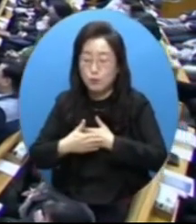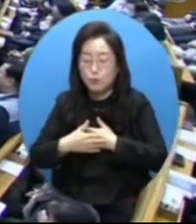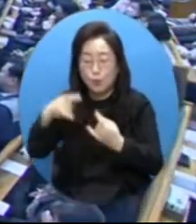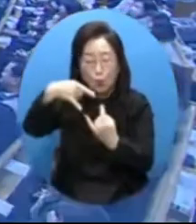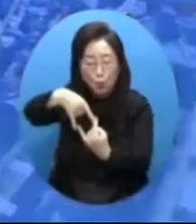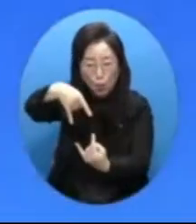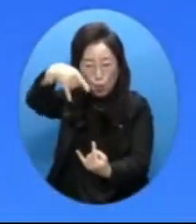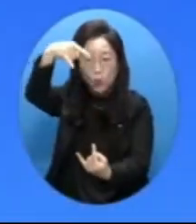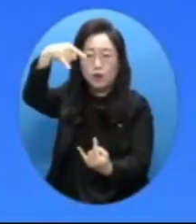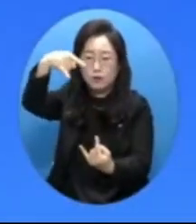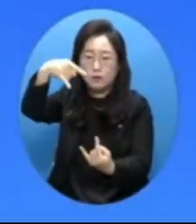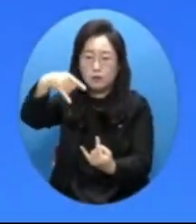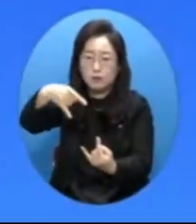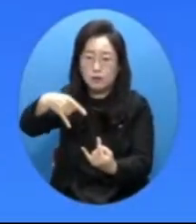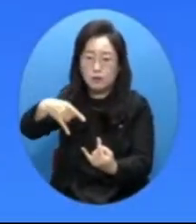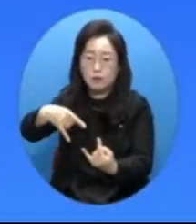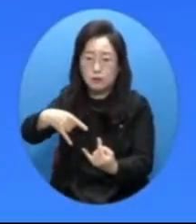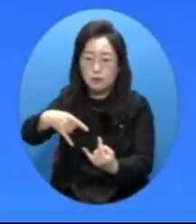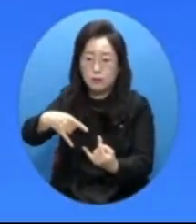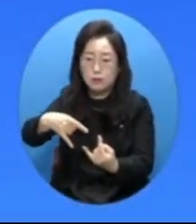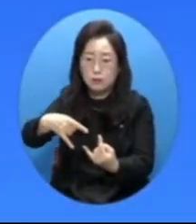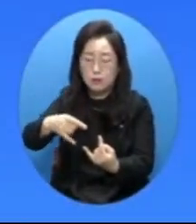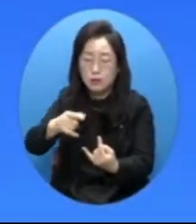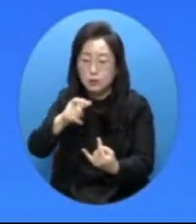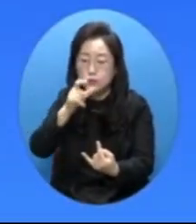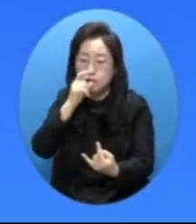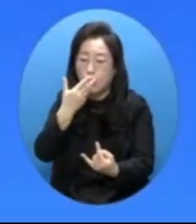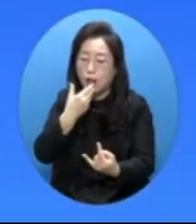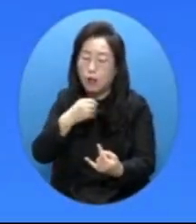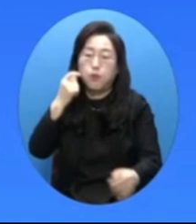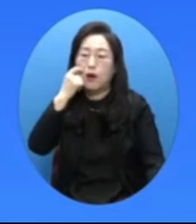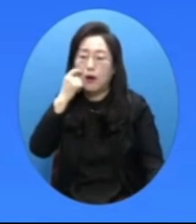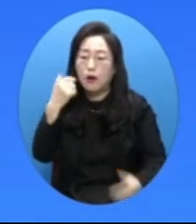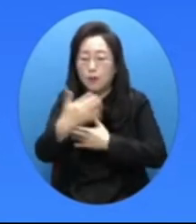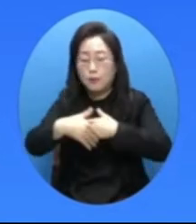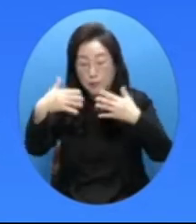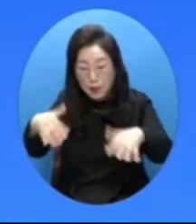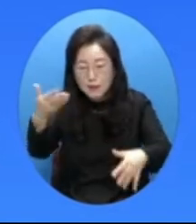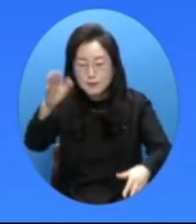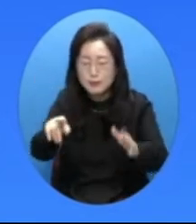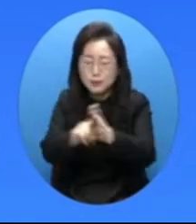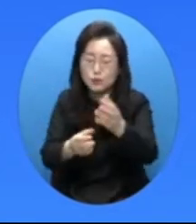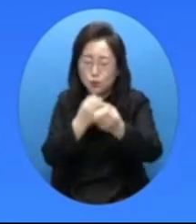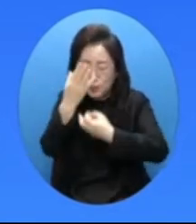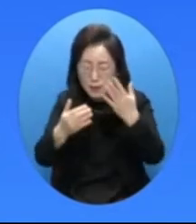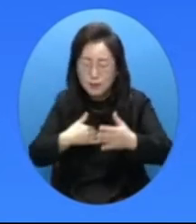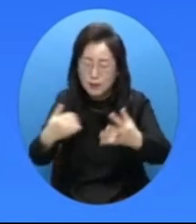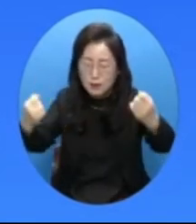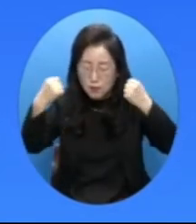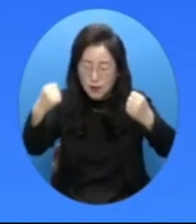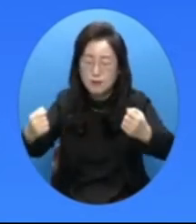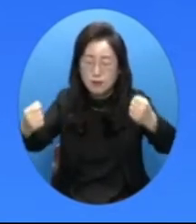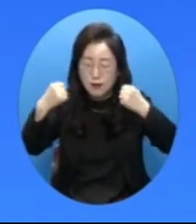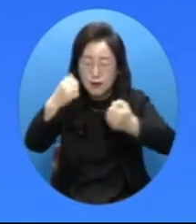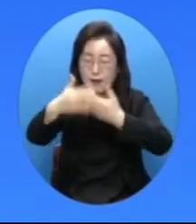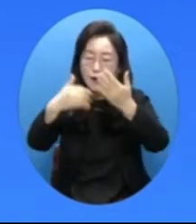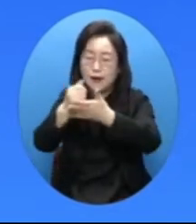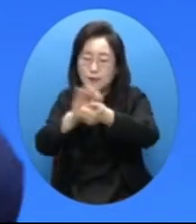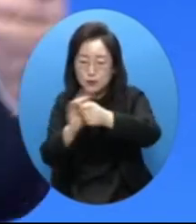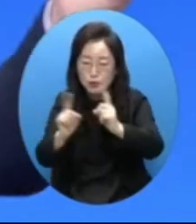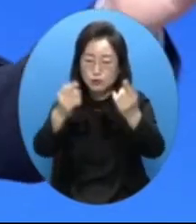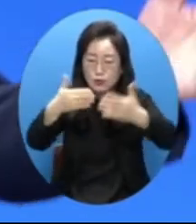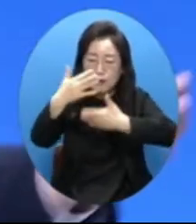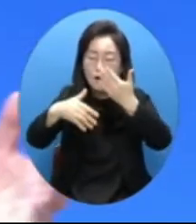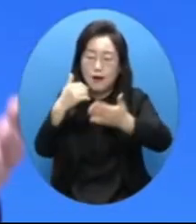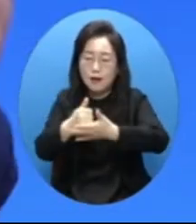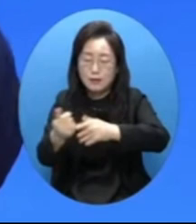말라가고 물은 한복음 제대로 말할 수 없고 몸이 믿음으로 고백합니다 나는 건강하게 된다 하나님 날 치료하신다